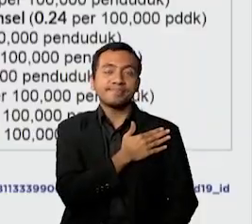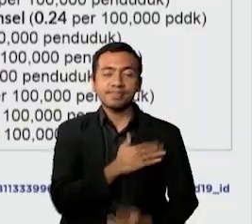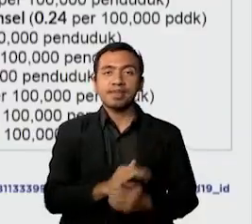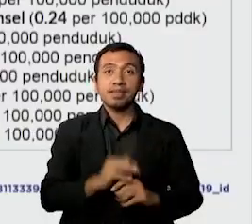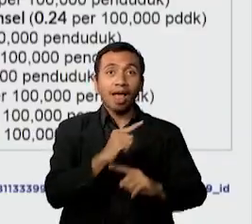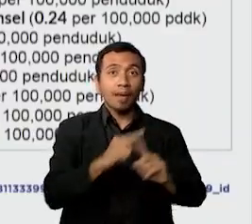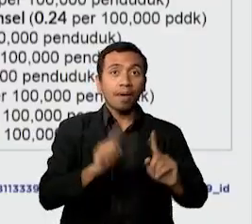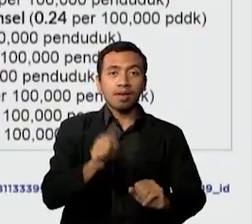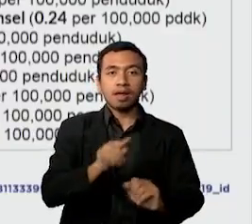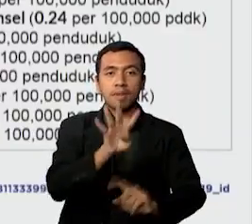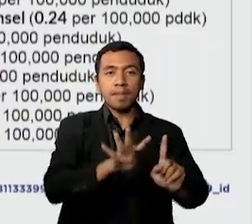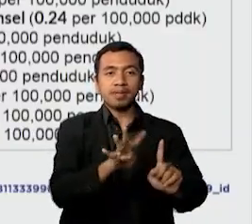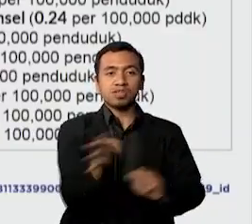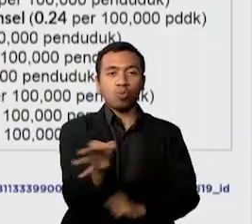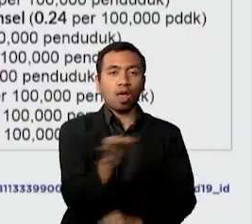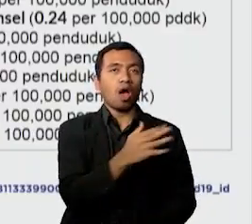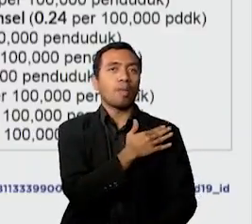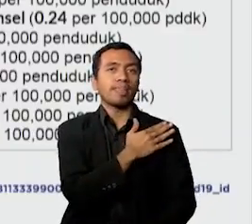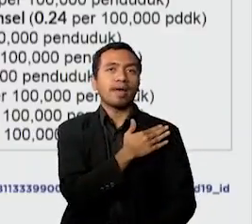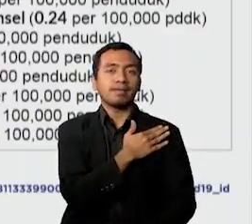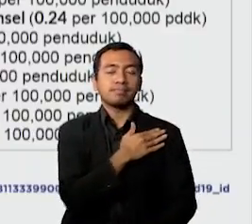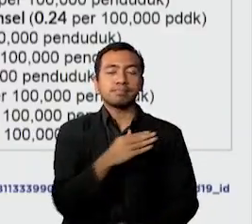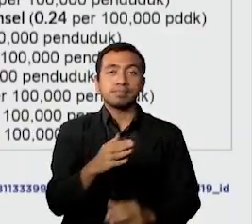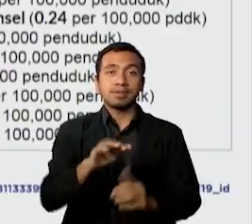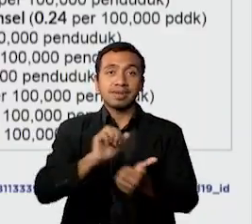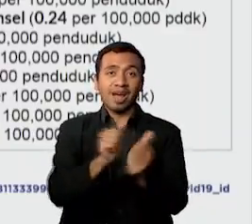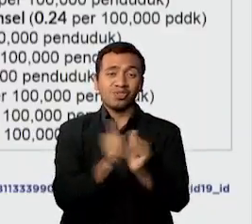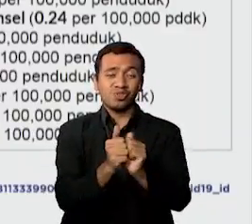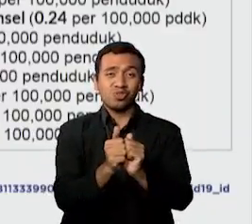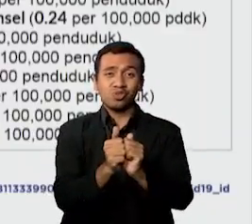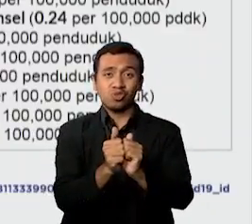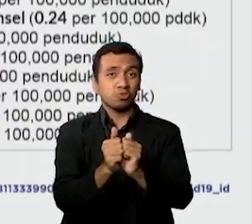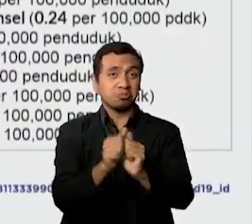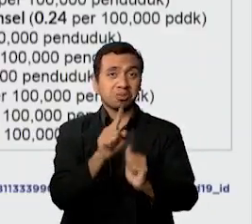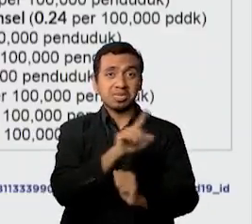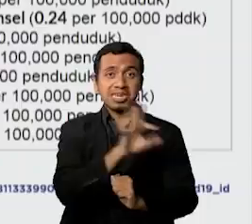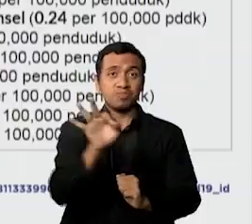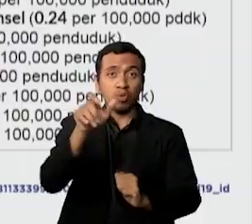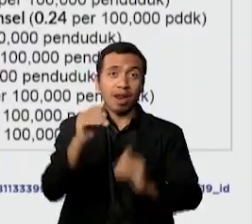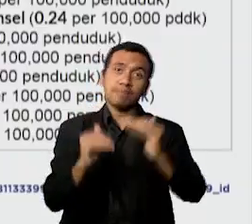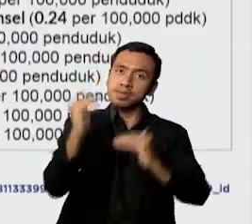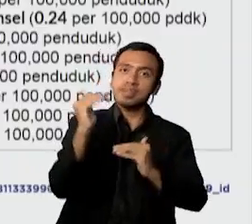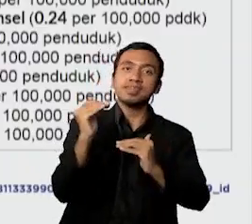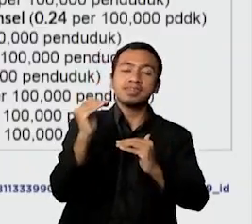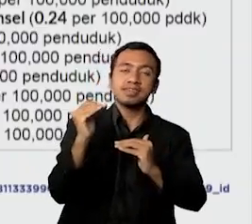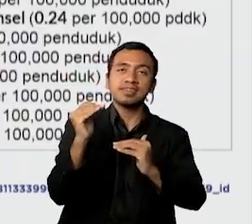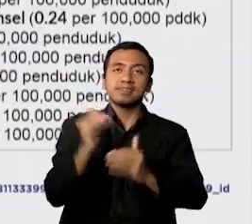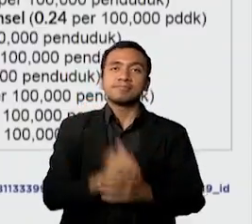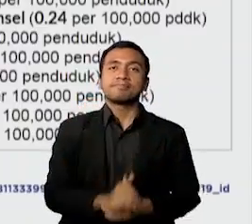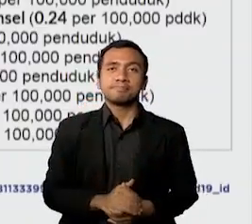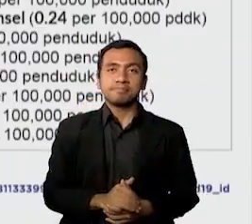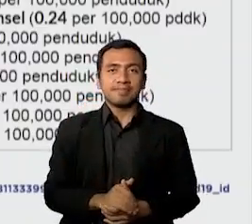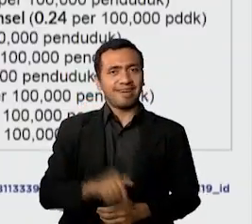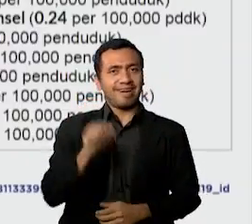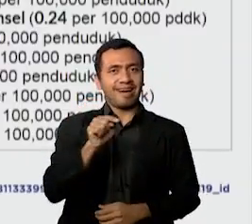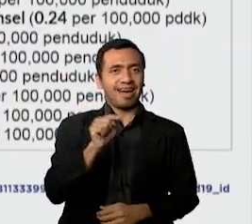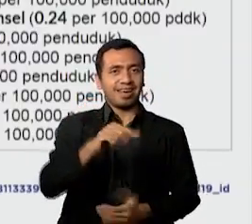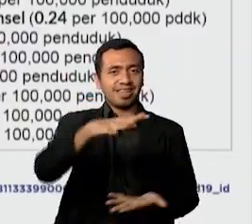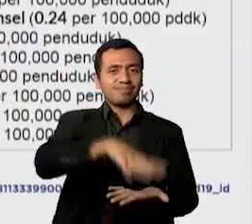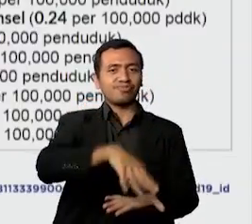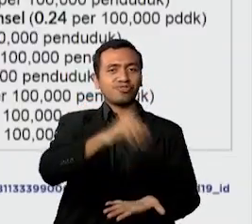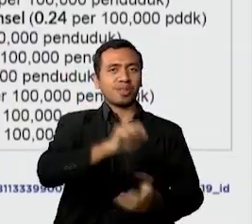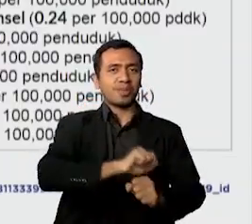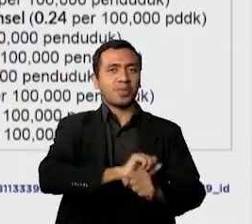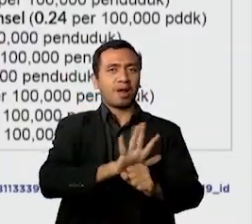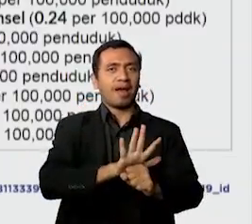terdapat 14 kabupaten kota dengan jumlah kasus lebih dari 1.000. Ini merupakan titik-titik sentra di mana